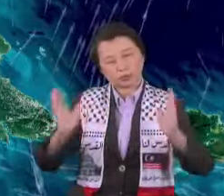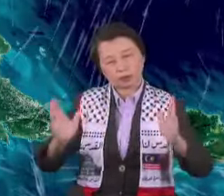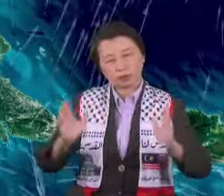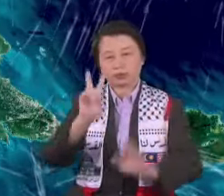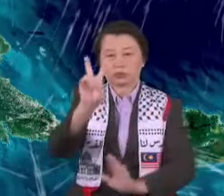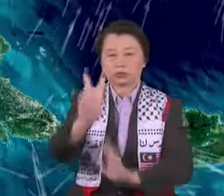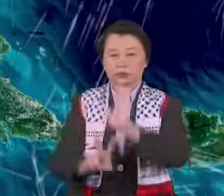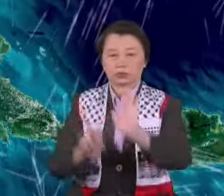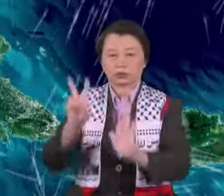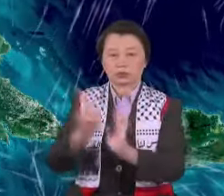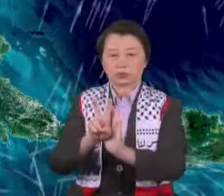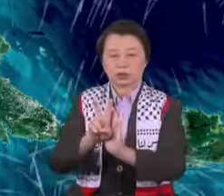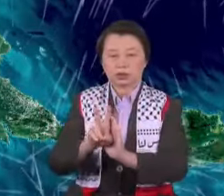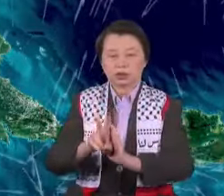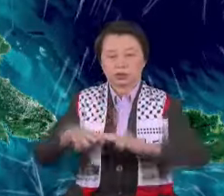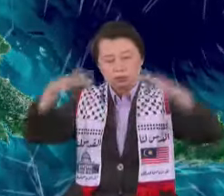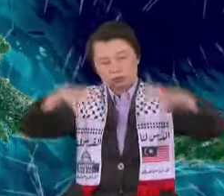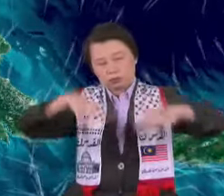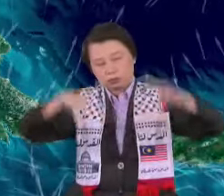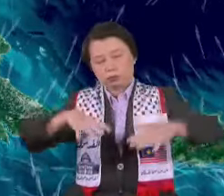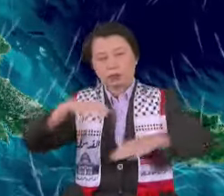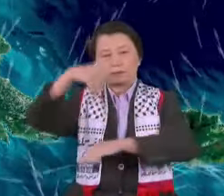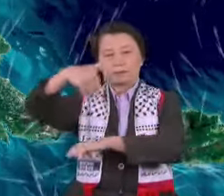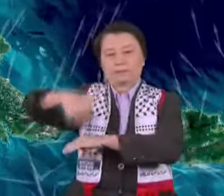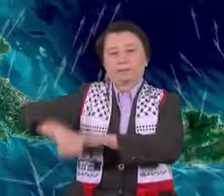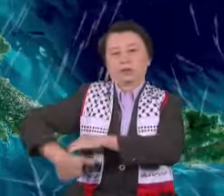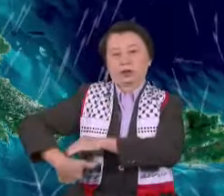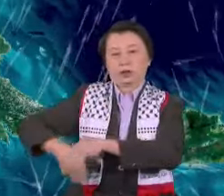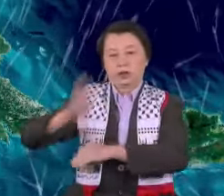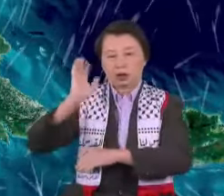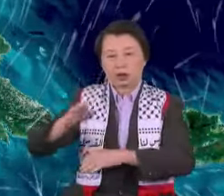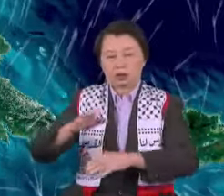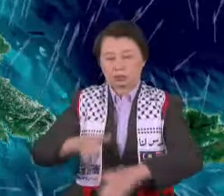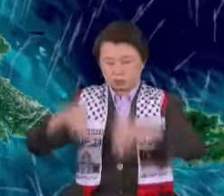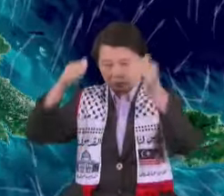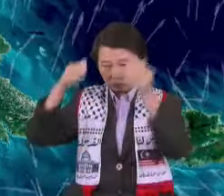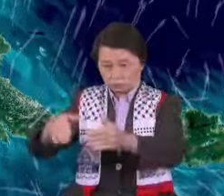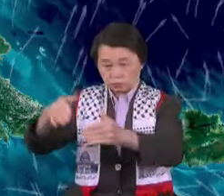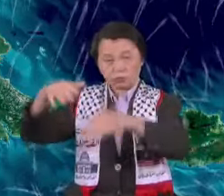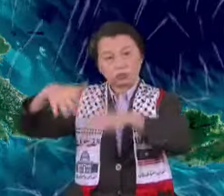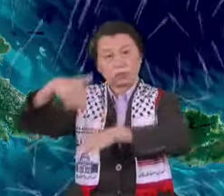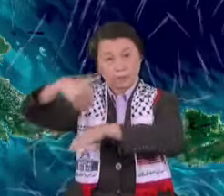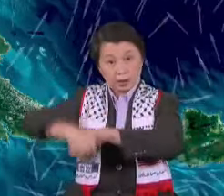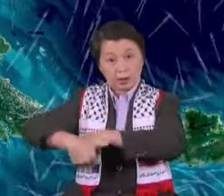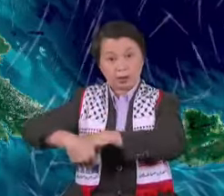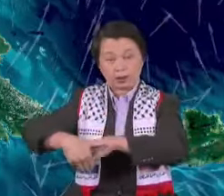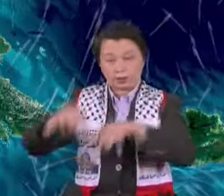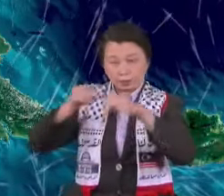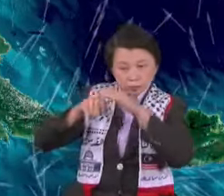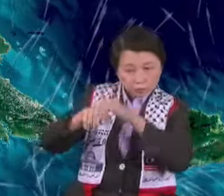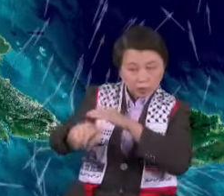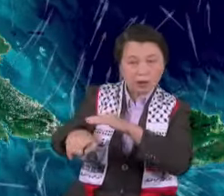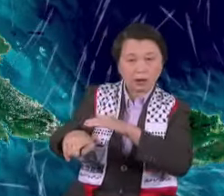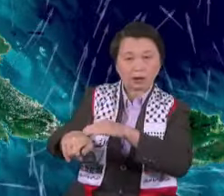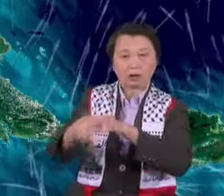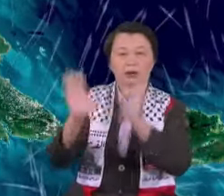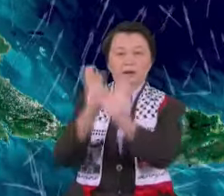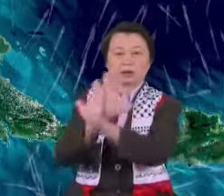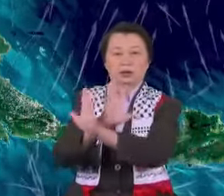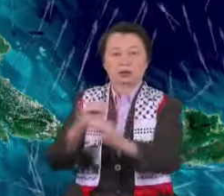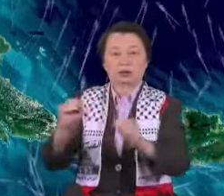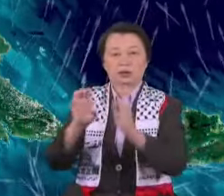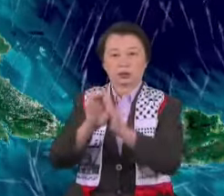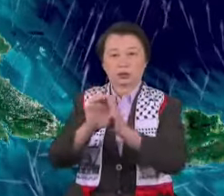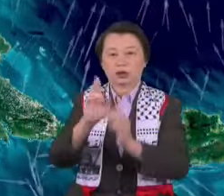2 jam daripada sekarang, dengan ribut petir pada sebelah malam nanti dijangka akan lebih tertumpu di sekitar bahagian pedalaman negeri Sarawak